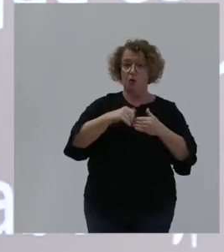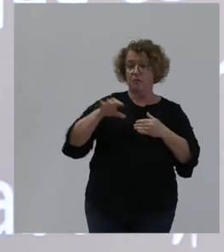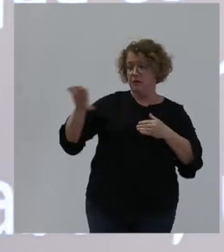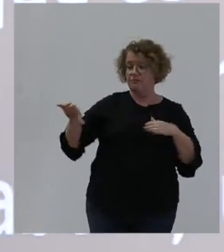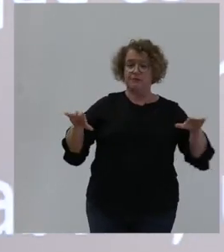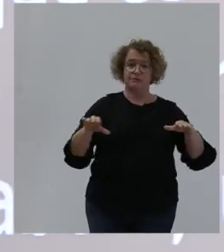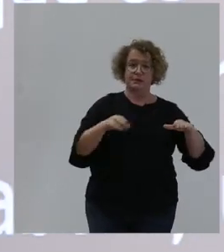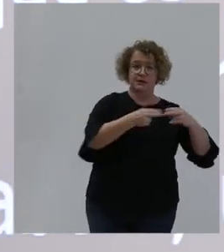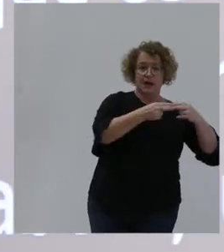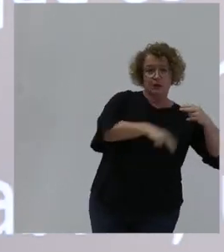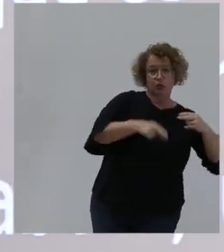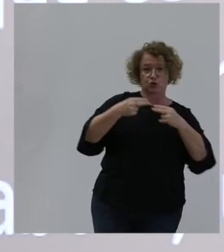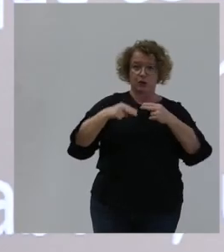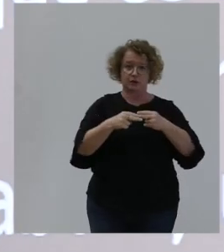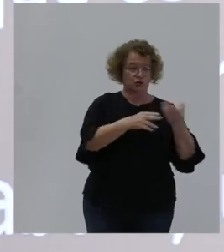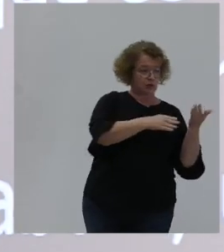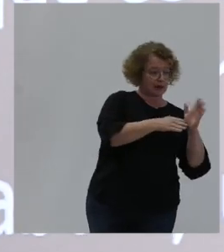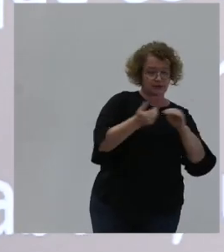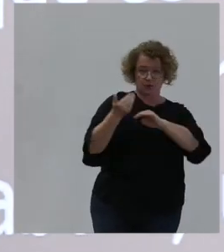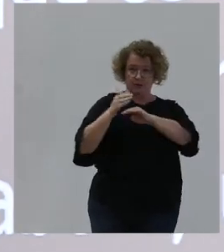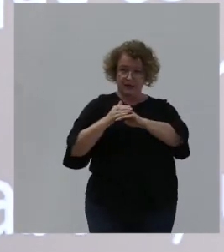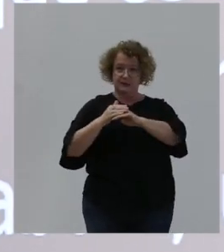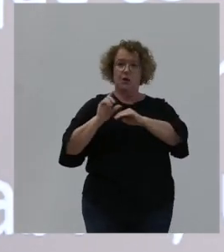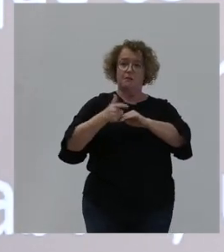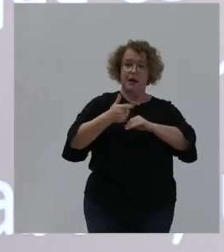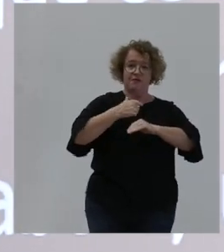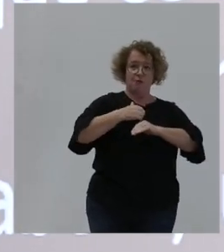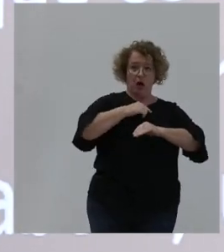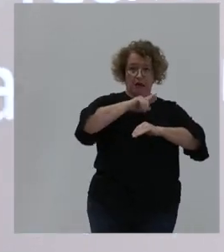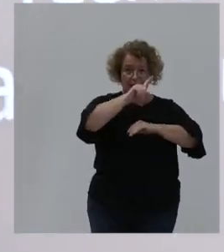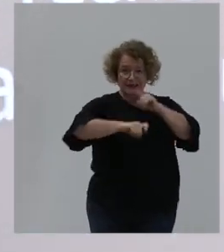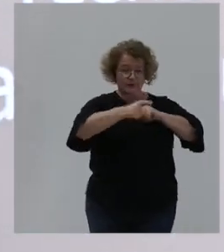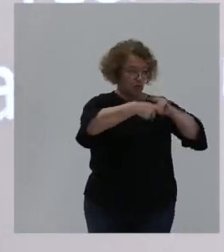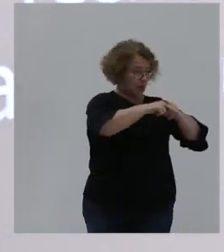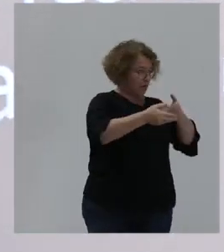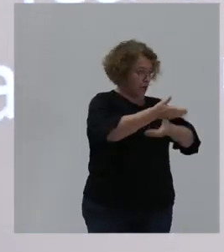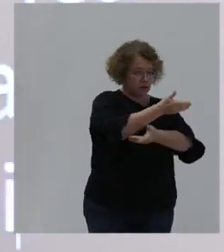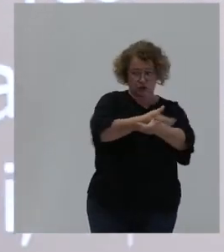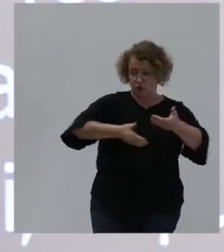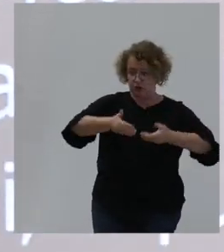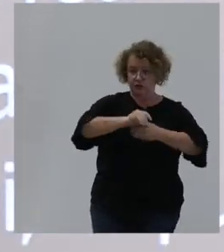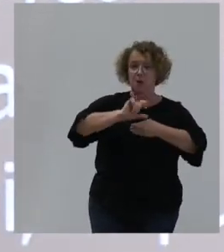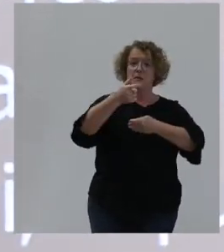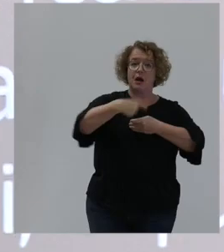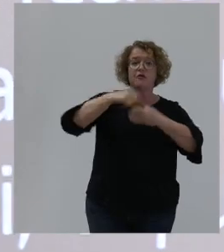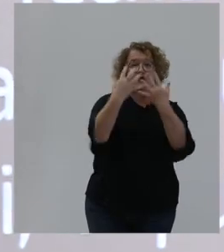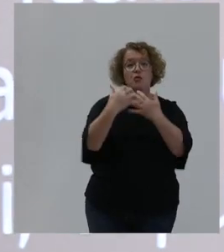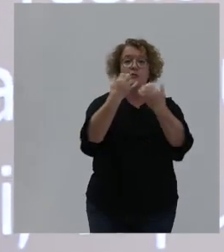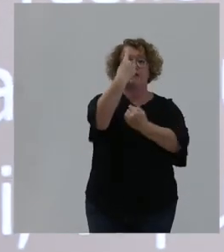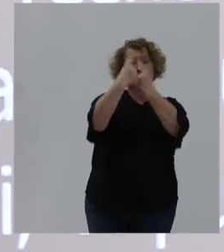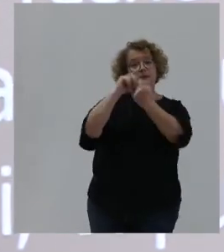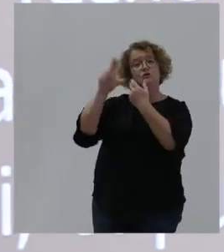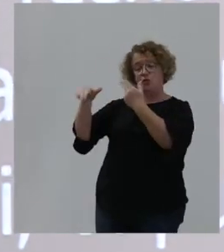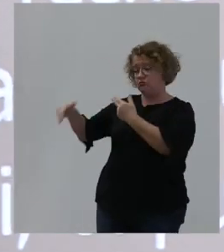chaque équipe, puis un temps d'échange que j'animerai, et puis un temps d'échange avec vous, la salle, où vous pourrez poser